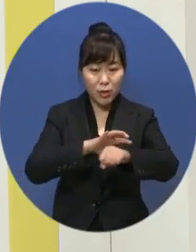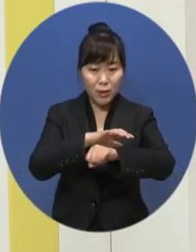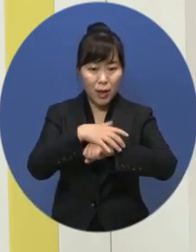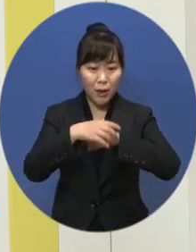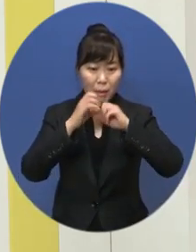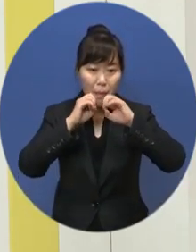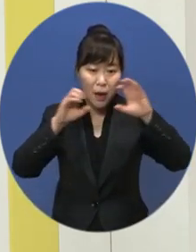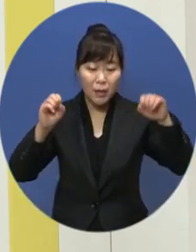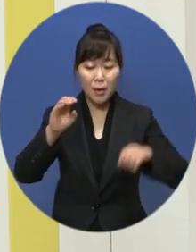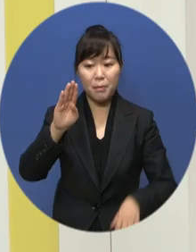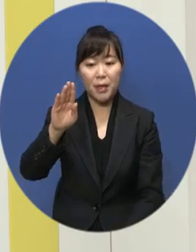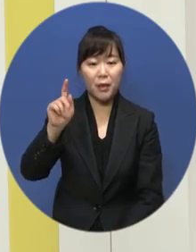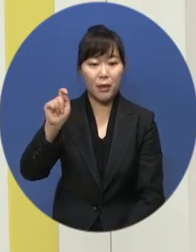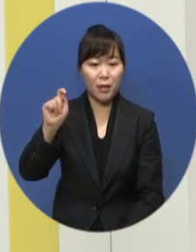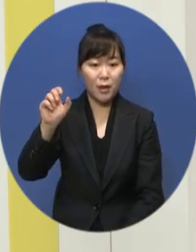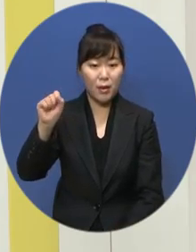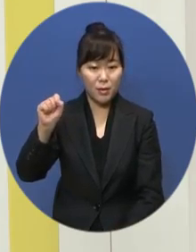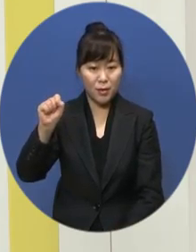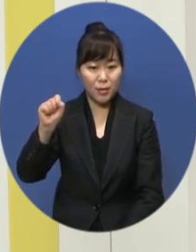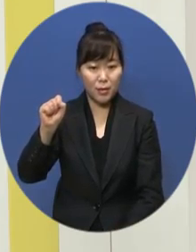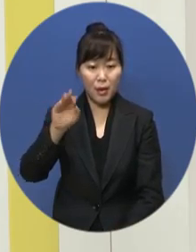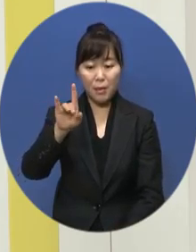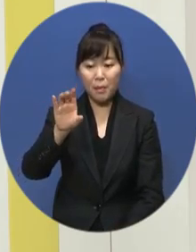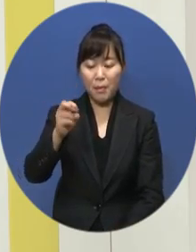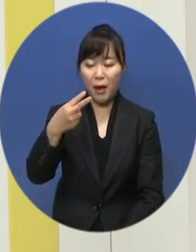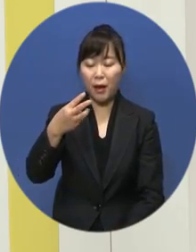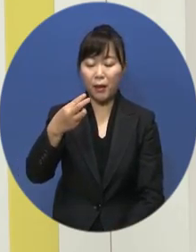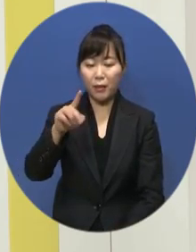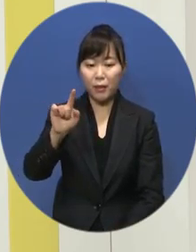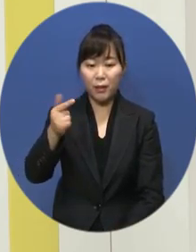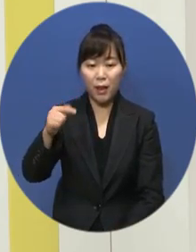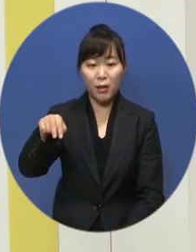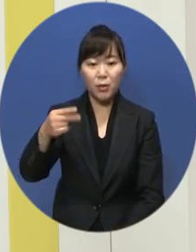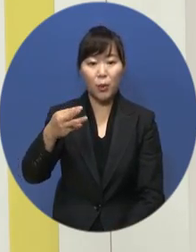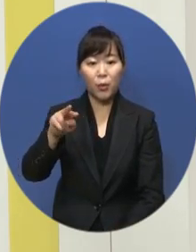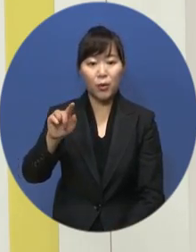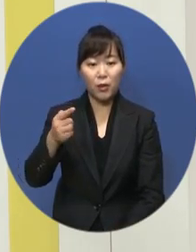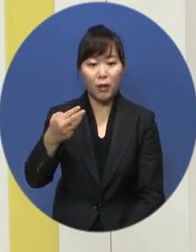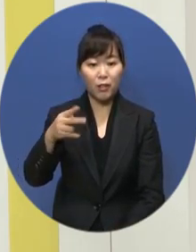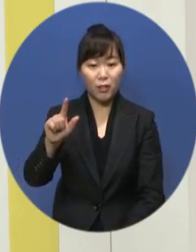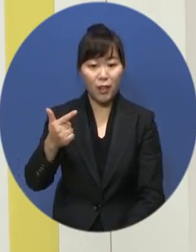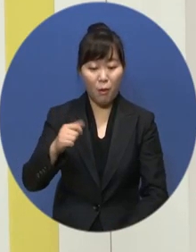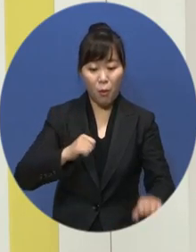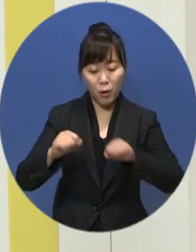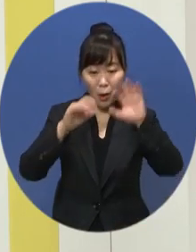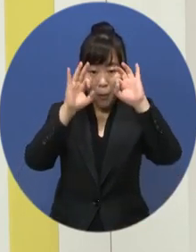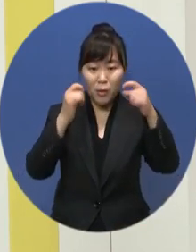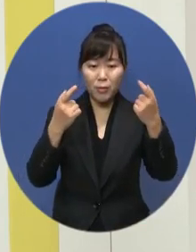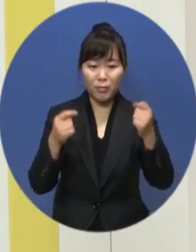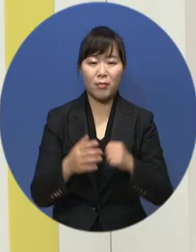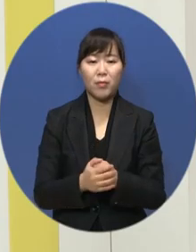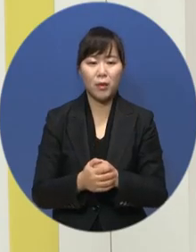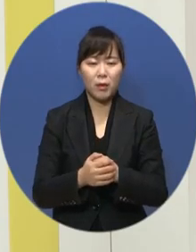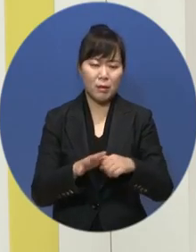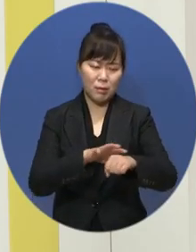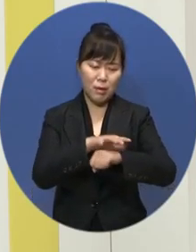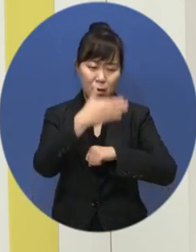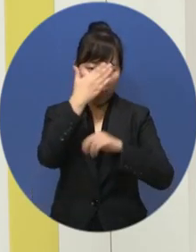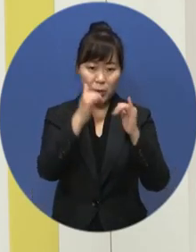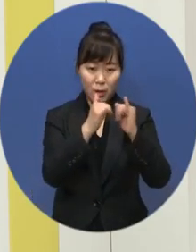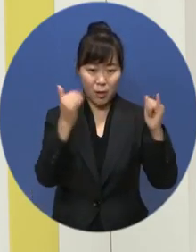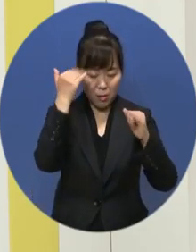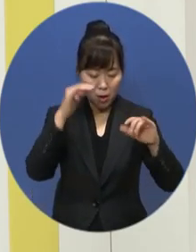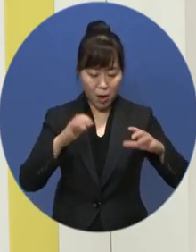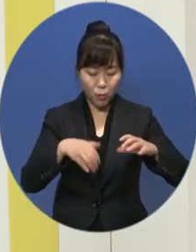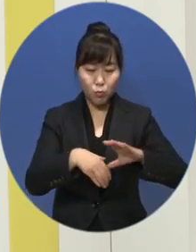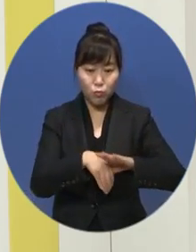알린 BTS 방탄소년단의 활약을 보시면 알겠습니다. 전 세계 젊은이들은